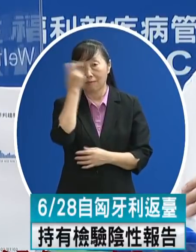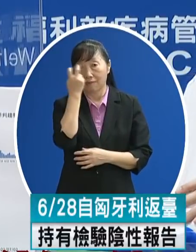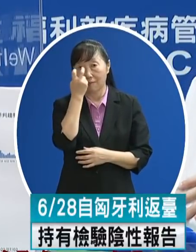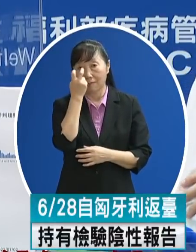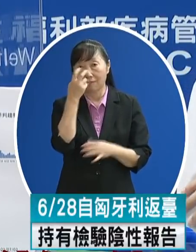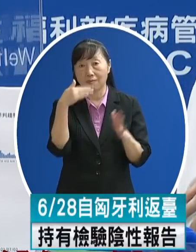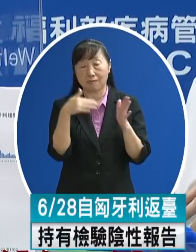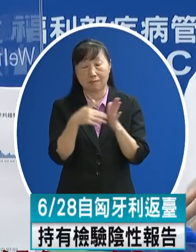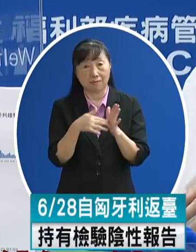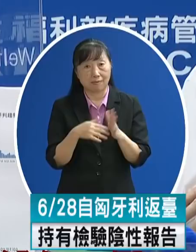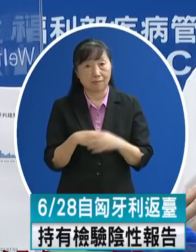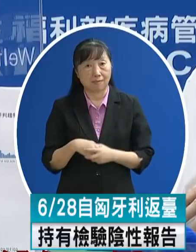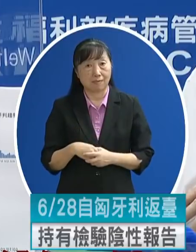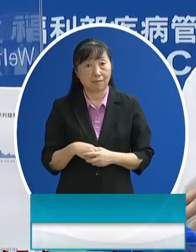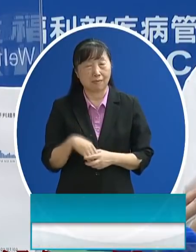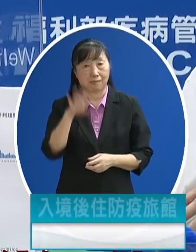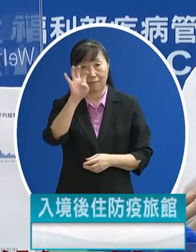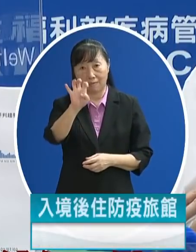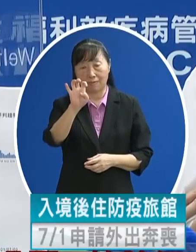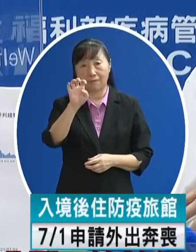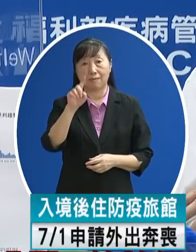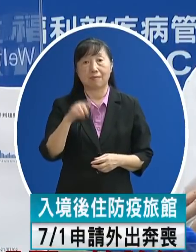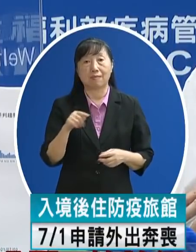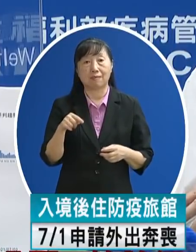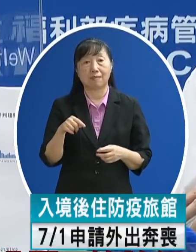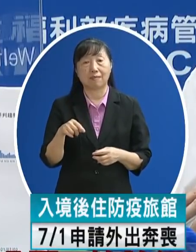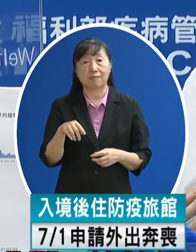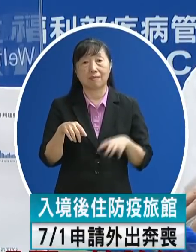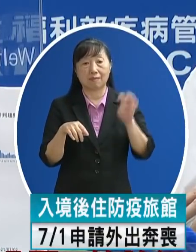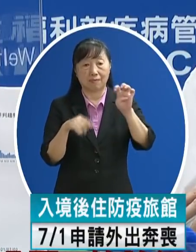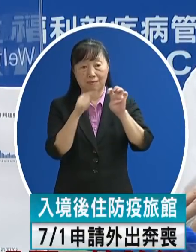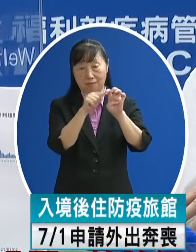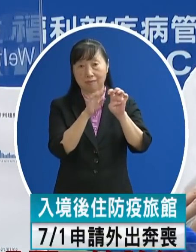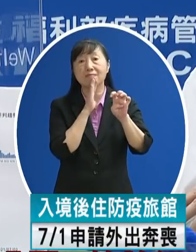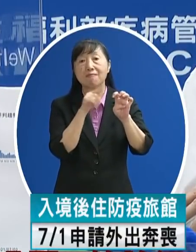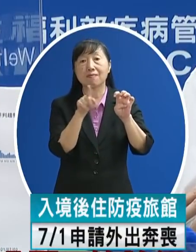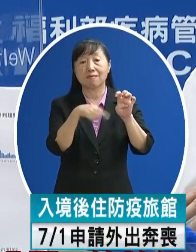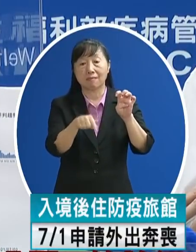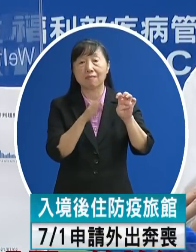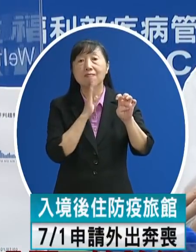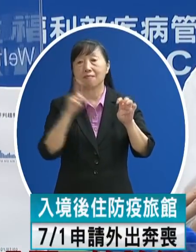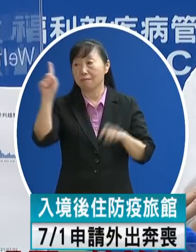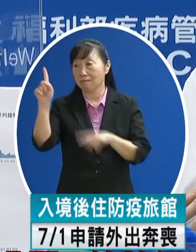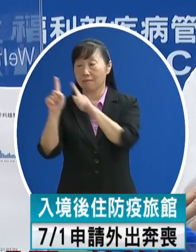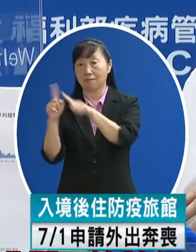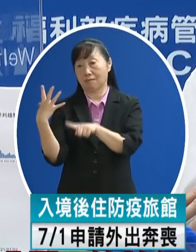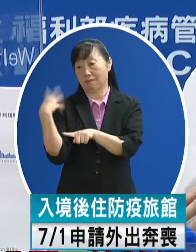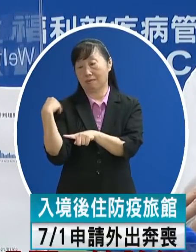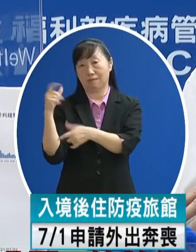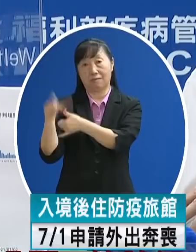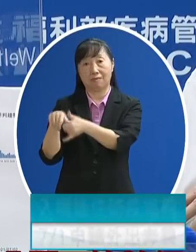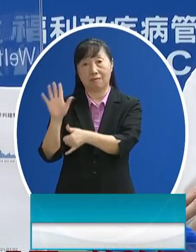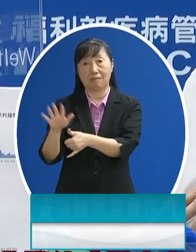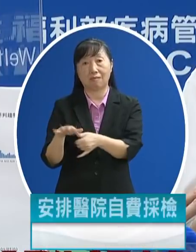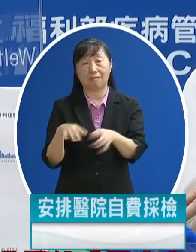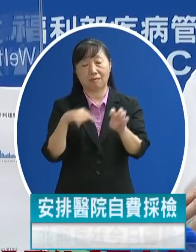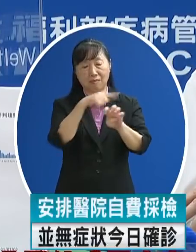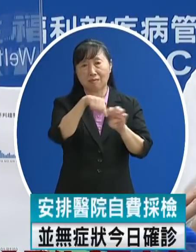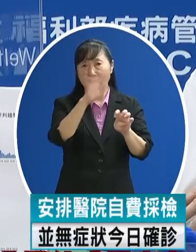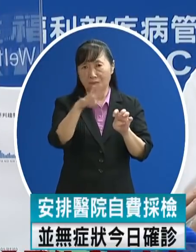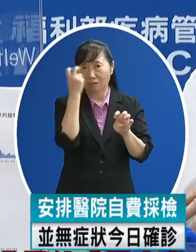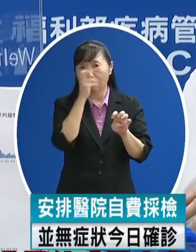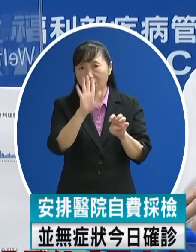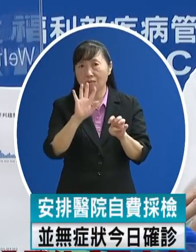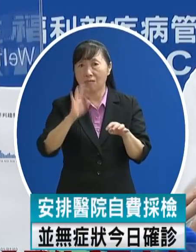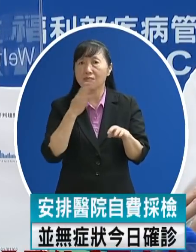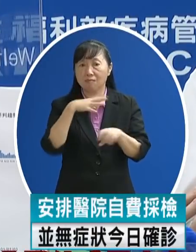结果，虽然有44例嘛，那一例是旧案，那这44例大部分里面筛检过，可是周边